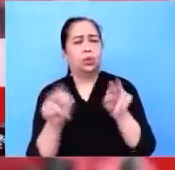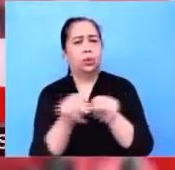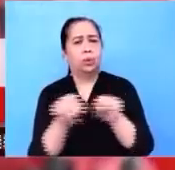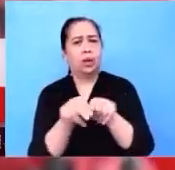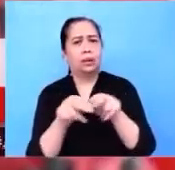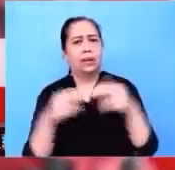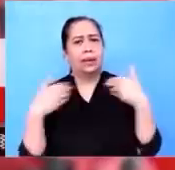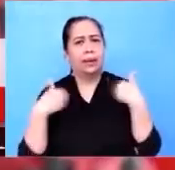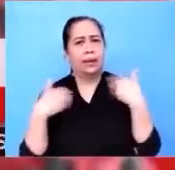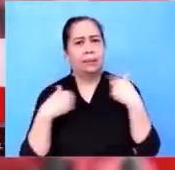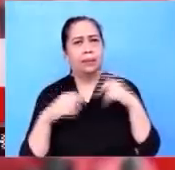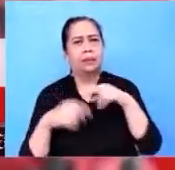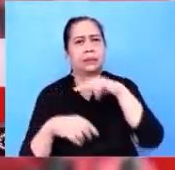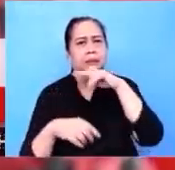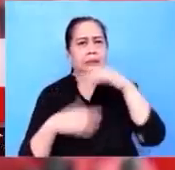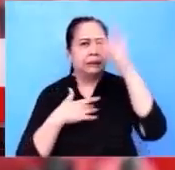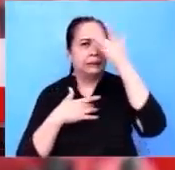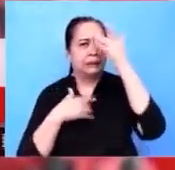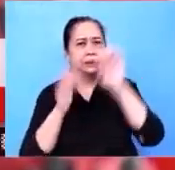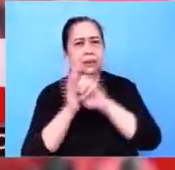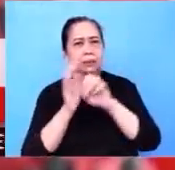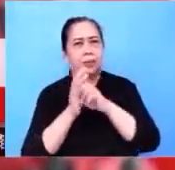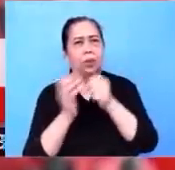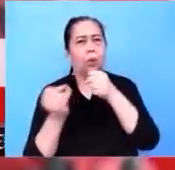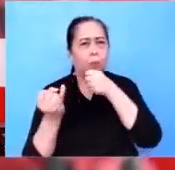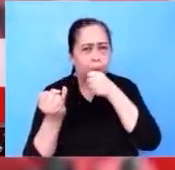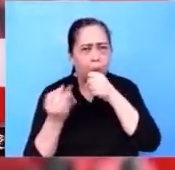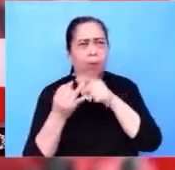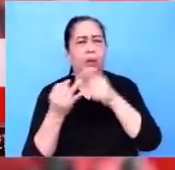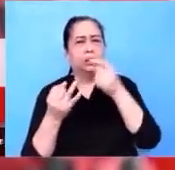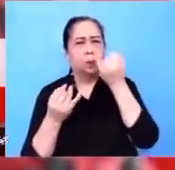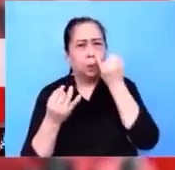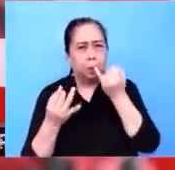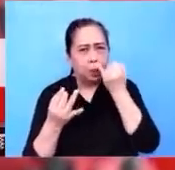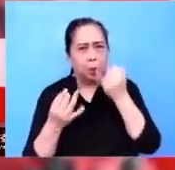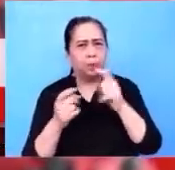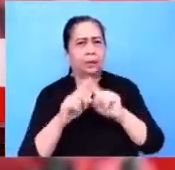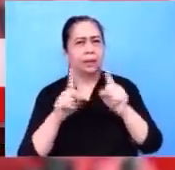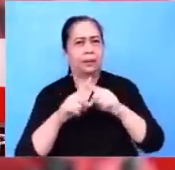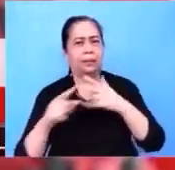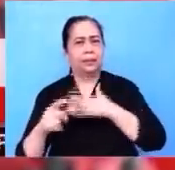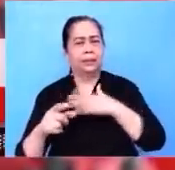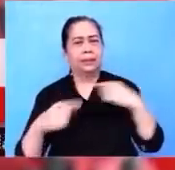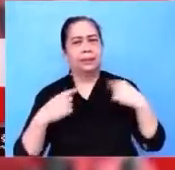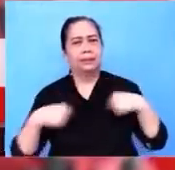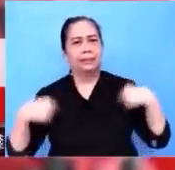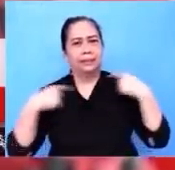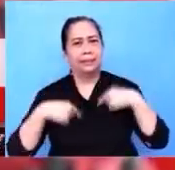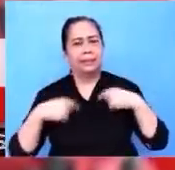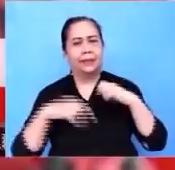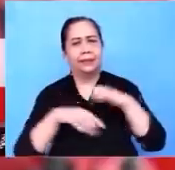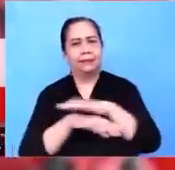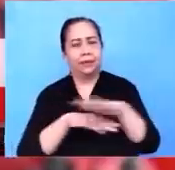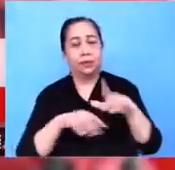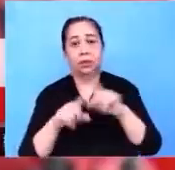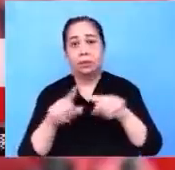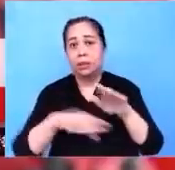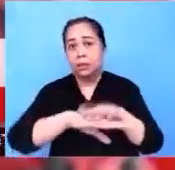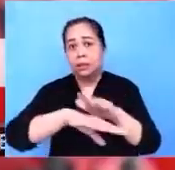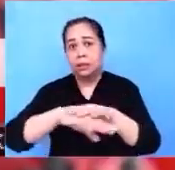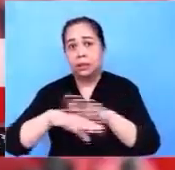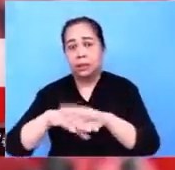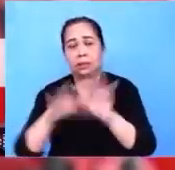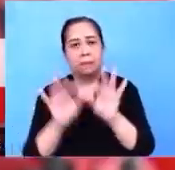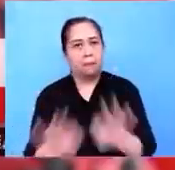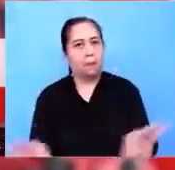viral infection tulad ng simpleng ubo, sipon at iba pang upper respiratory tract infection. Pero paalala po nila na importante